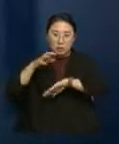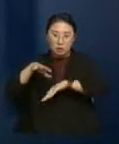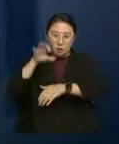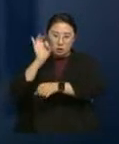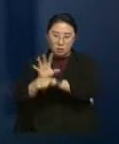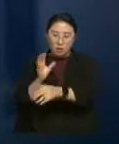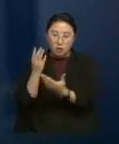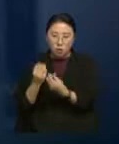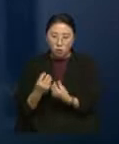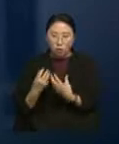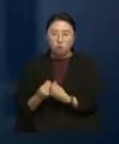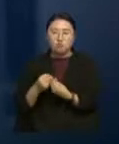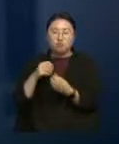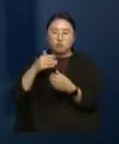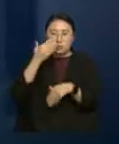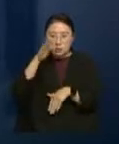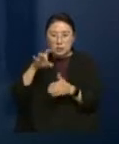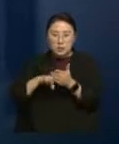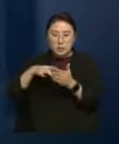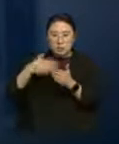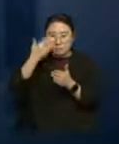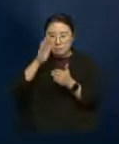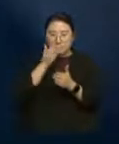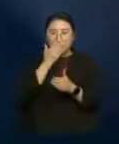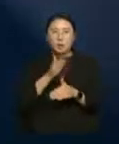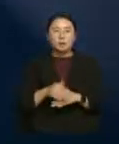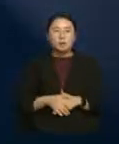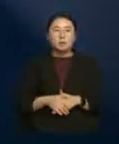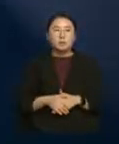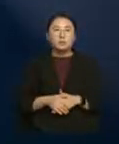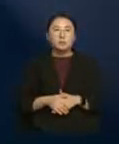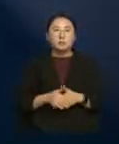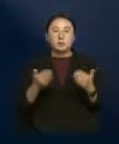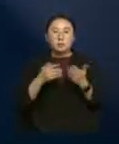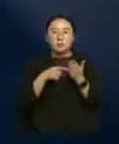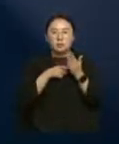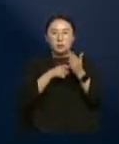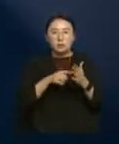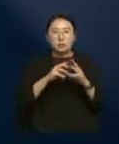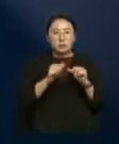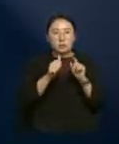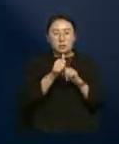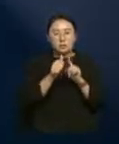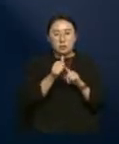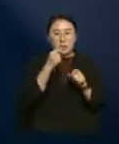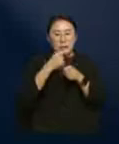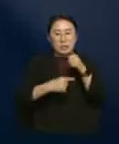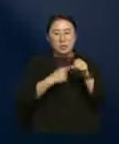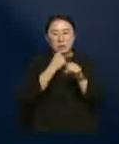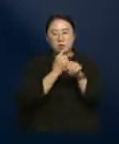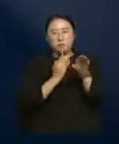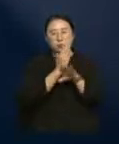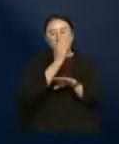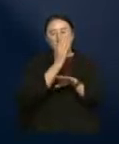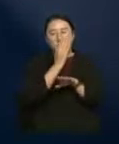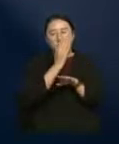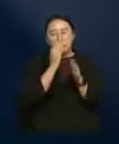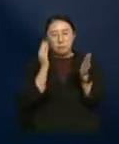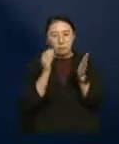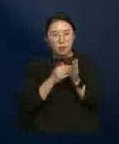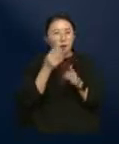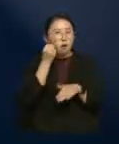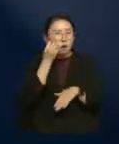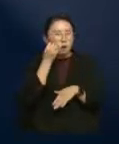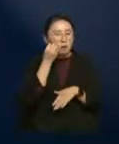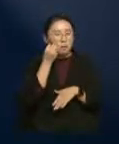취득할 경우 취득세를 면제받을 수 있습니다. 이 일을 제기한 토지주들은 대체 부지 구입에 1년 기한을 몇